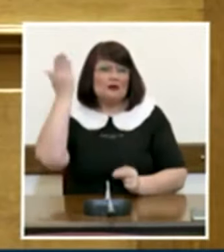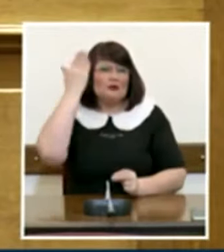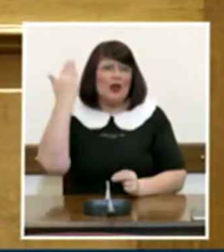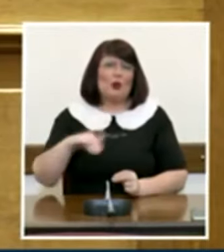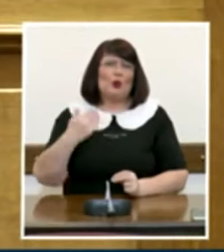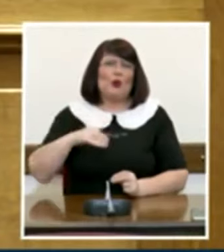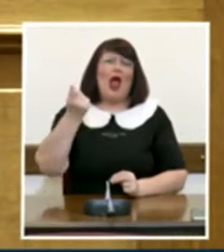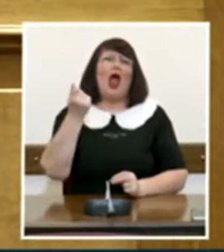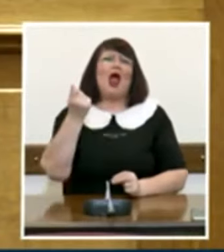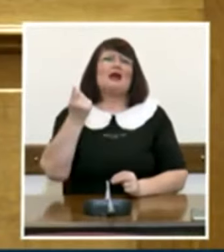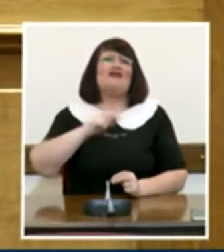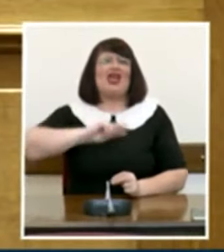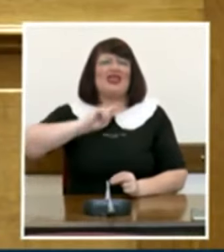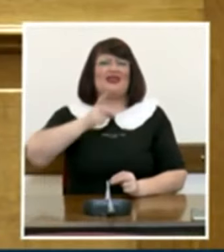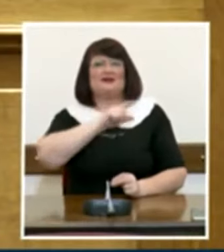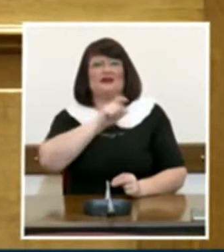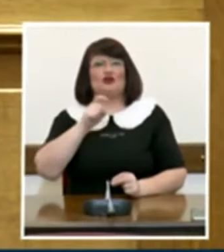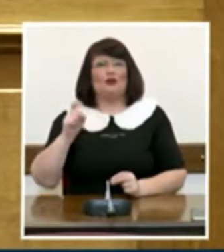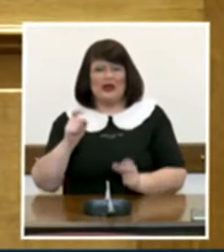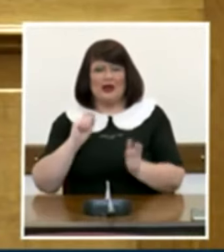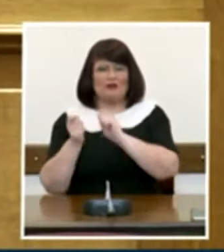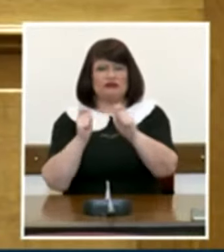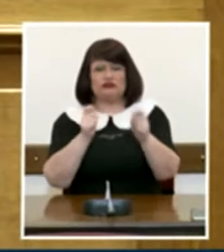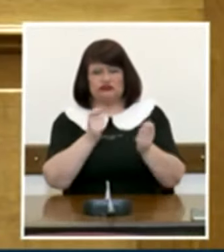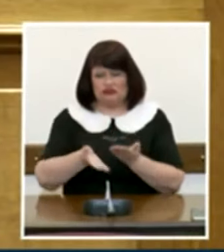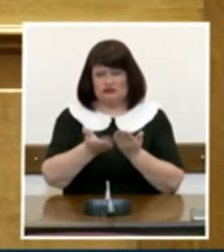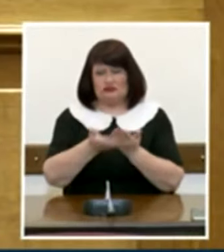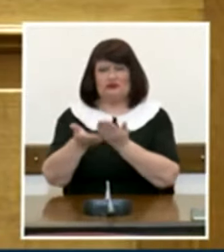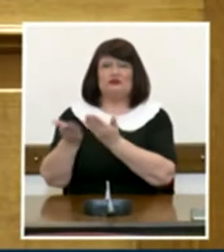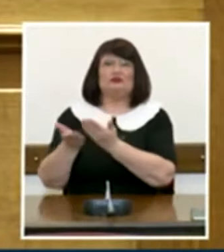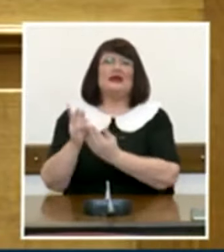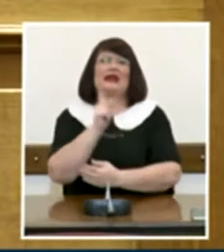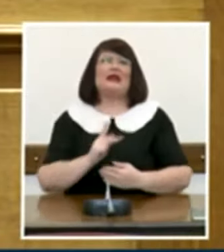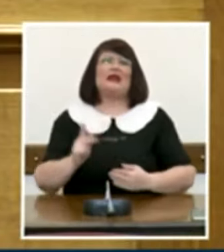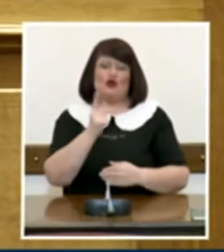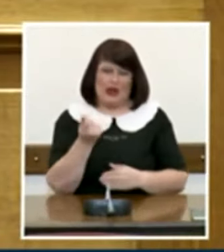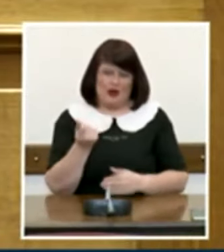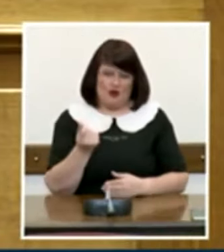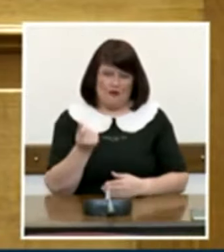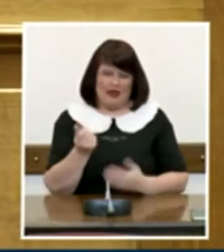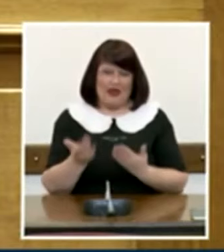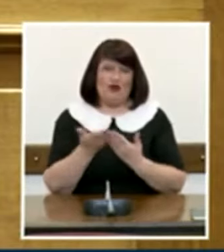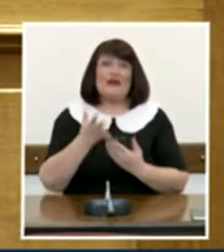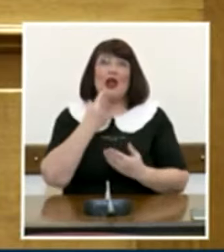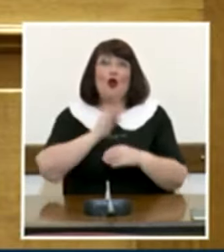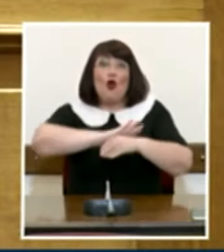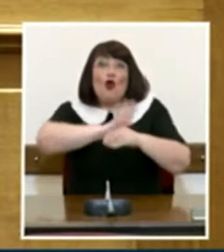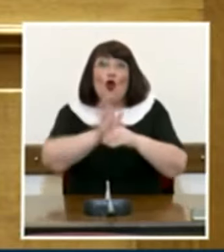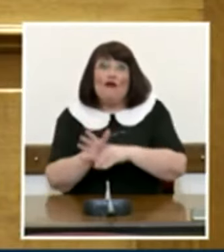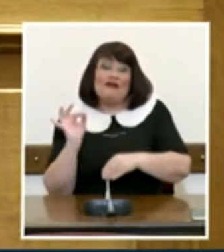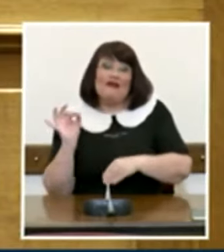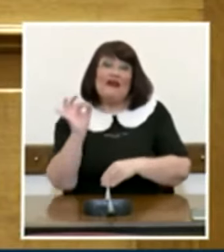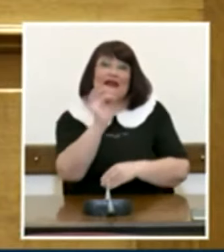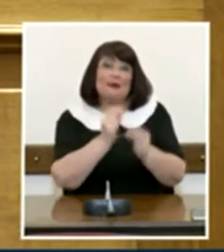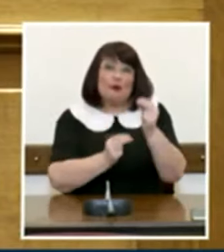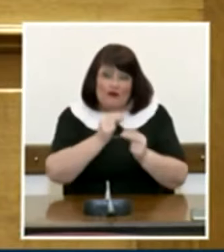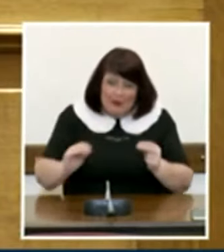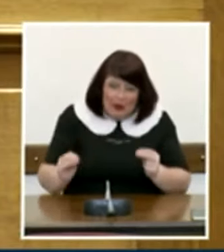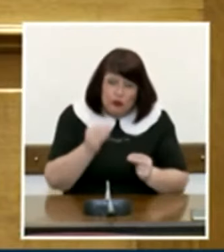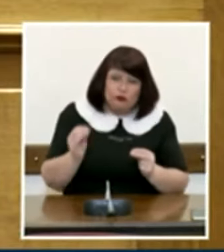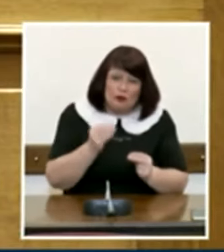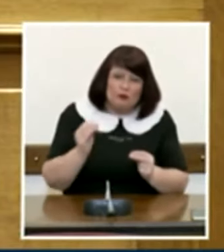έπεσαν στις ευρωπαϊκές οικονομίες για να στηρίξουμε την κοινωνία και την οικονομία μετά την πανδημία. Αυτός είναι ο γενουσιουργός λόγος για τον